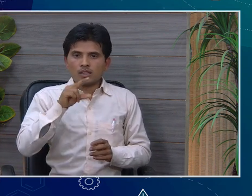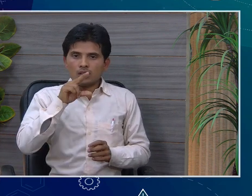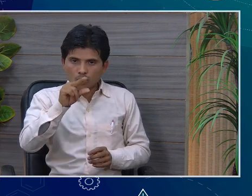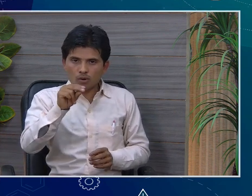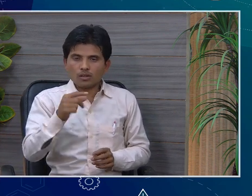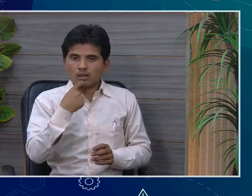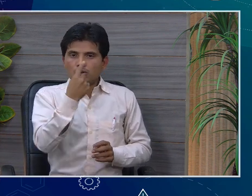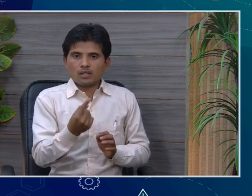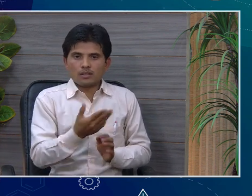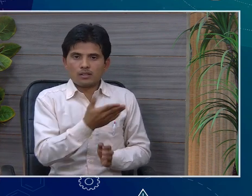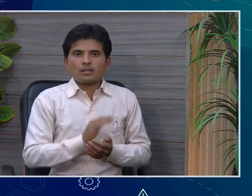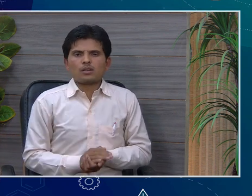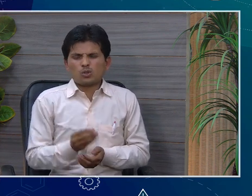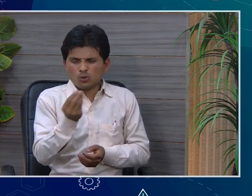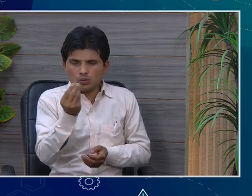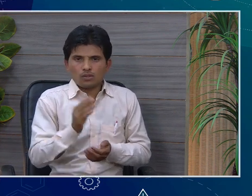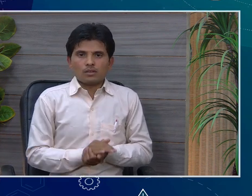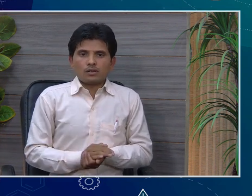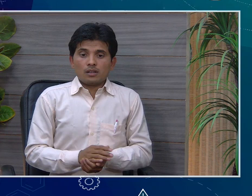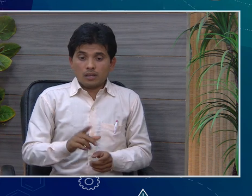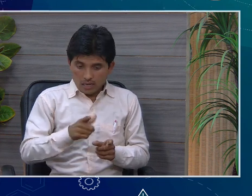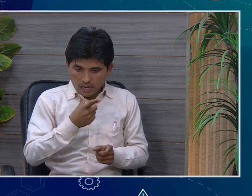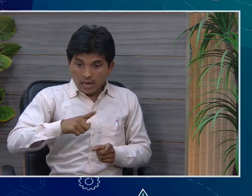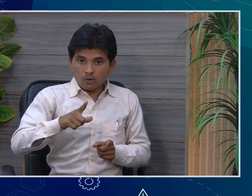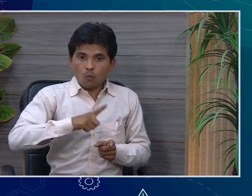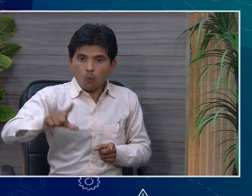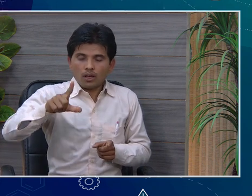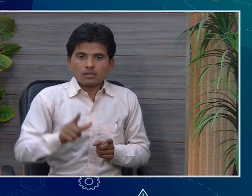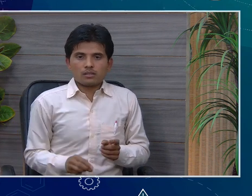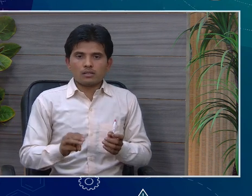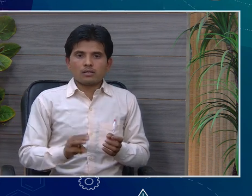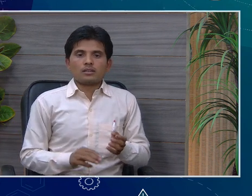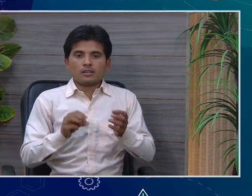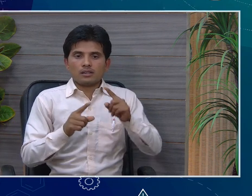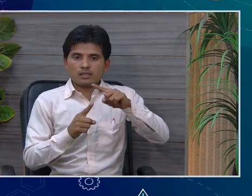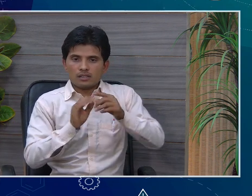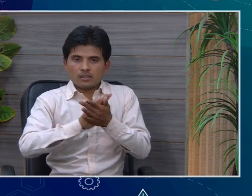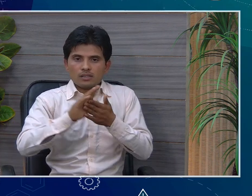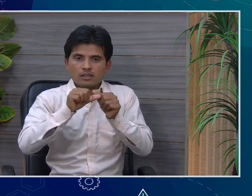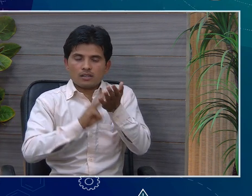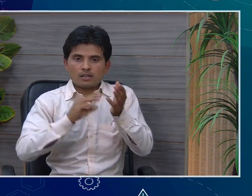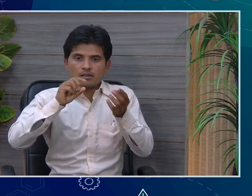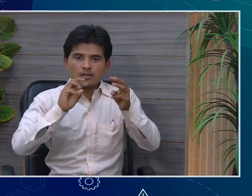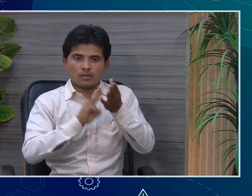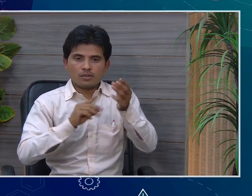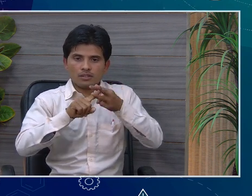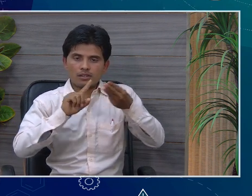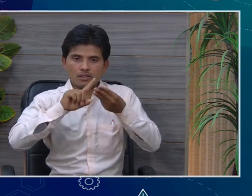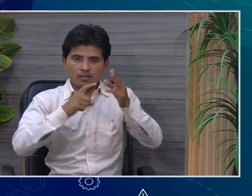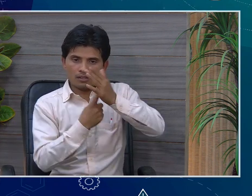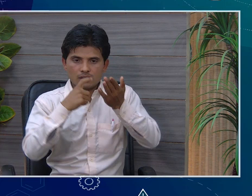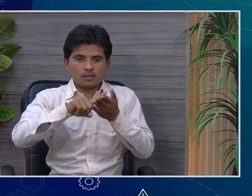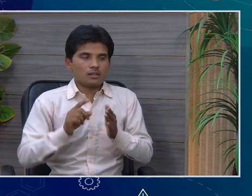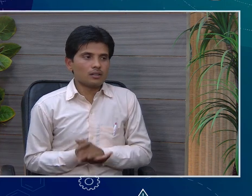बताता रेटिंग है न तो जो कि छोटी सी टेक्निकल एडवांसमेंट है जो कि तरो मीटर को जनरल यह देखकर उसे पता करते हैं दोस्तों अमरीका लेवल